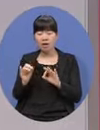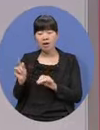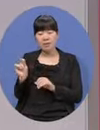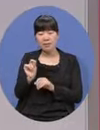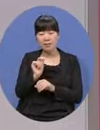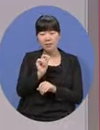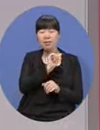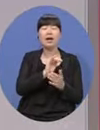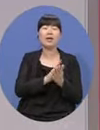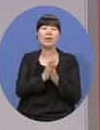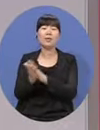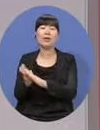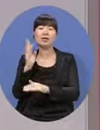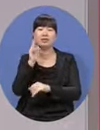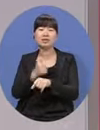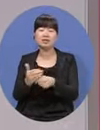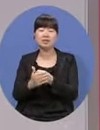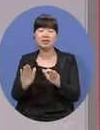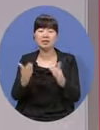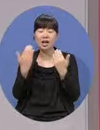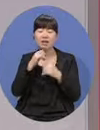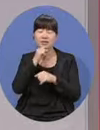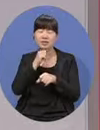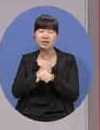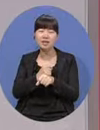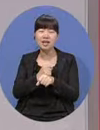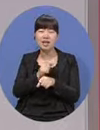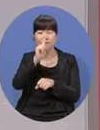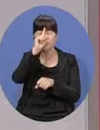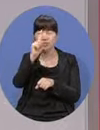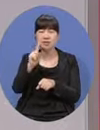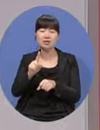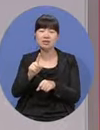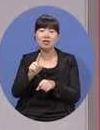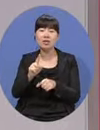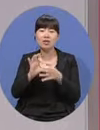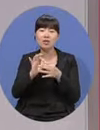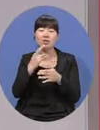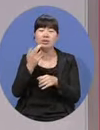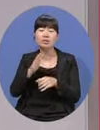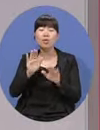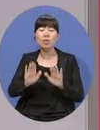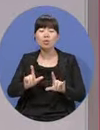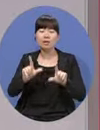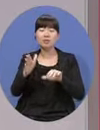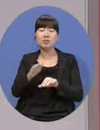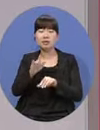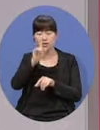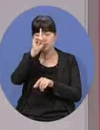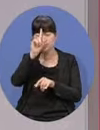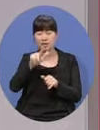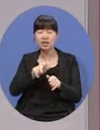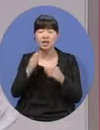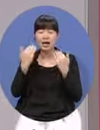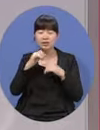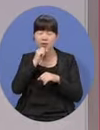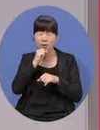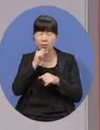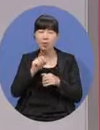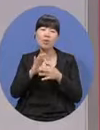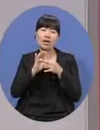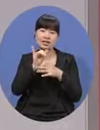바뀌어요 그래서 지금 같은 경우도 내신이 중 1은 안 들어갔었어요 그동안에 근데 올해부터 중 1부터 내신이 들어가요네 이런 정보가 있어야지 이제